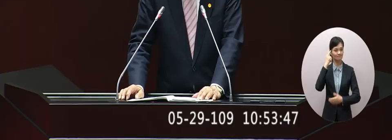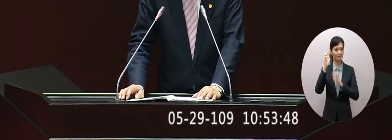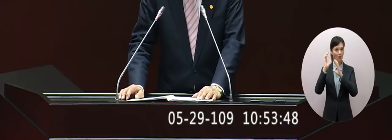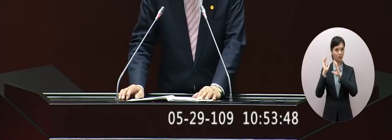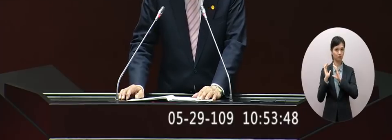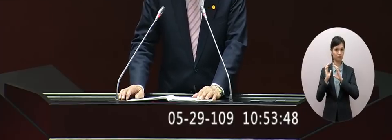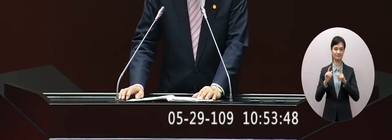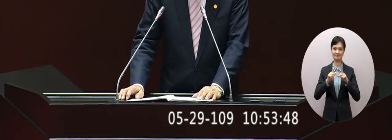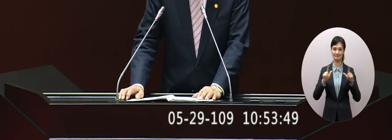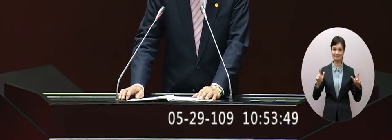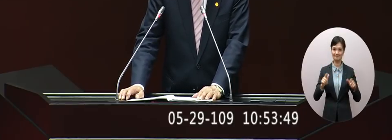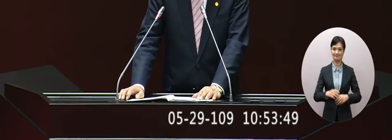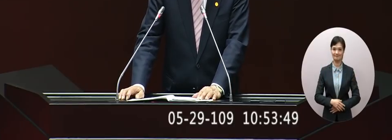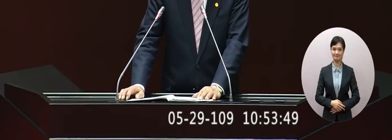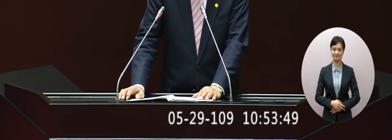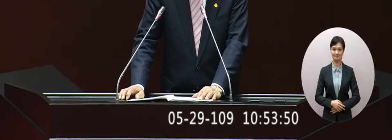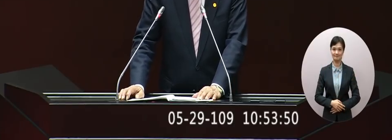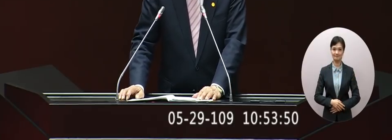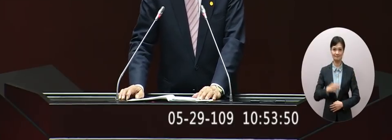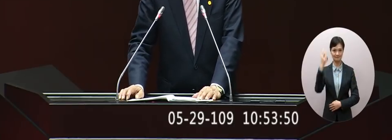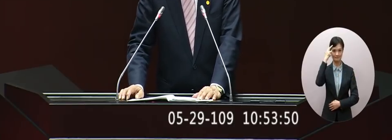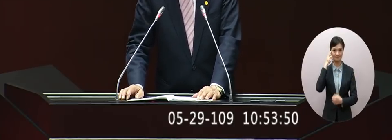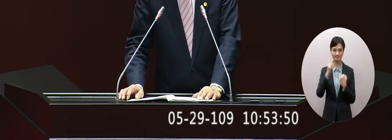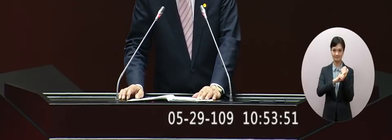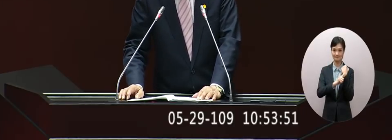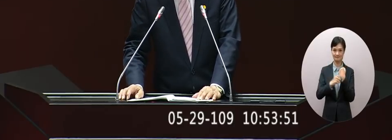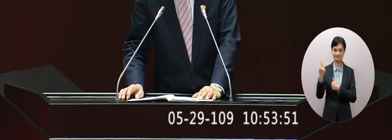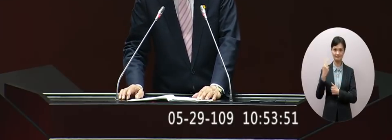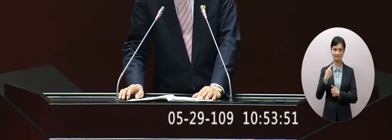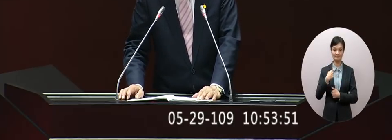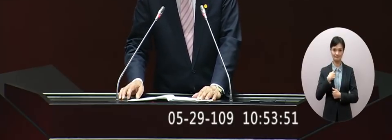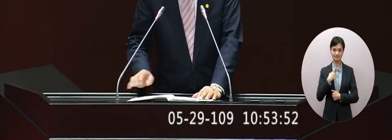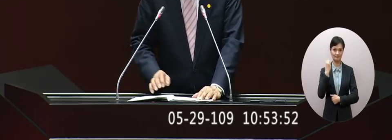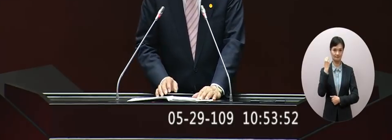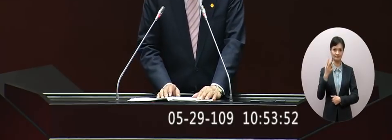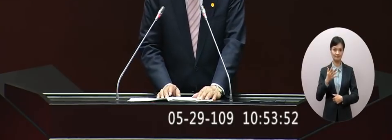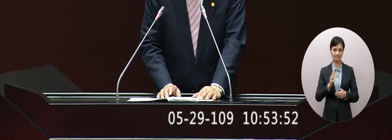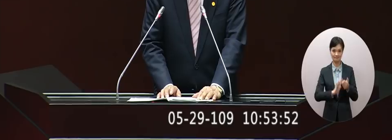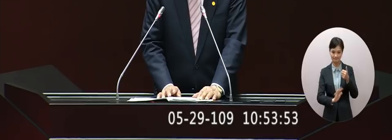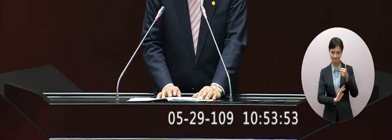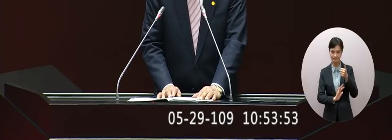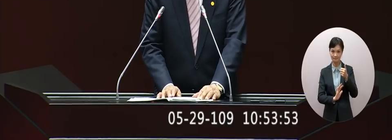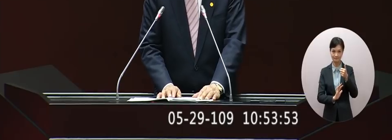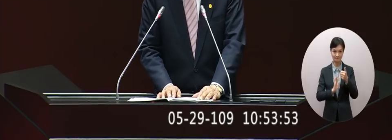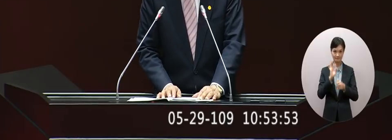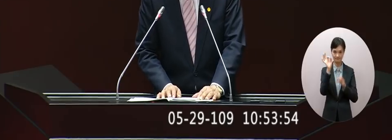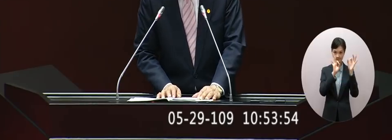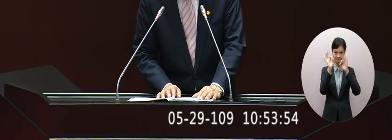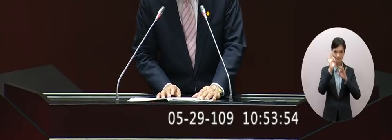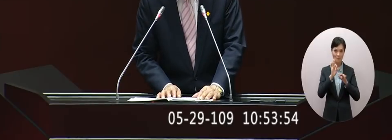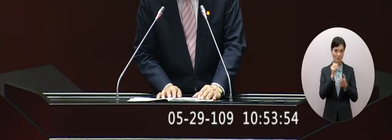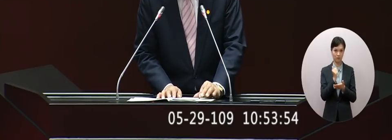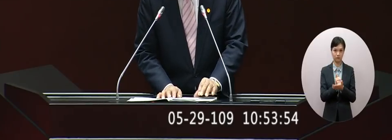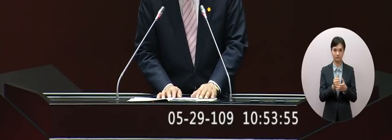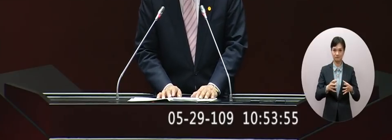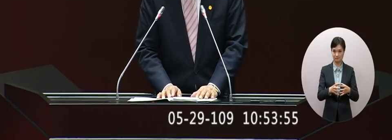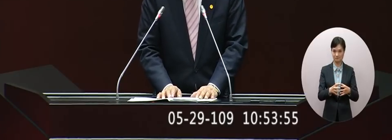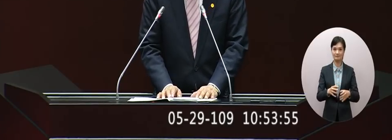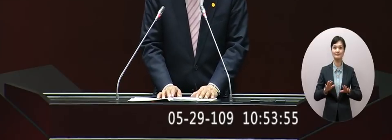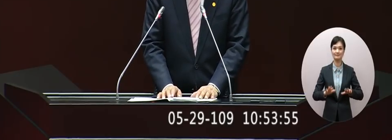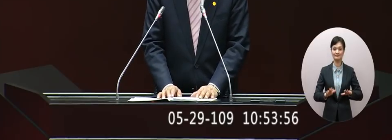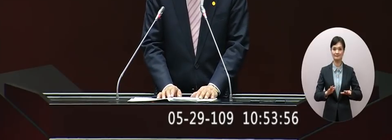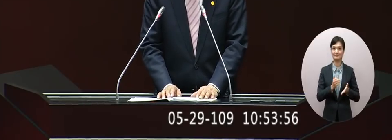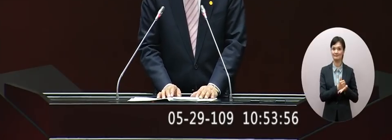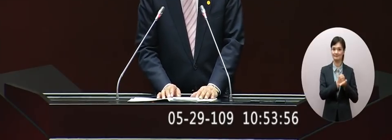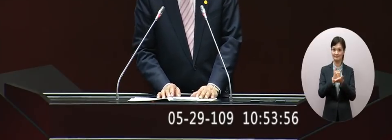重道远，依据宪法，我组成新阁。今天应贵院邀请，率